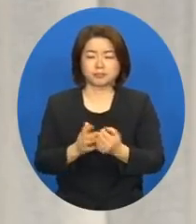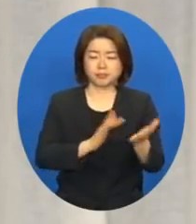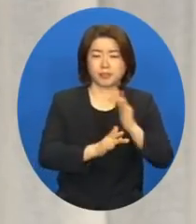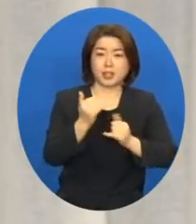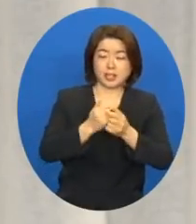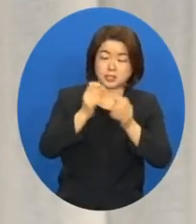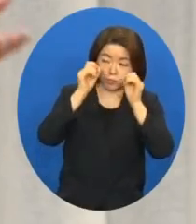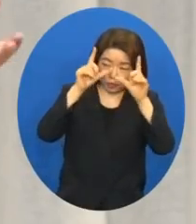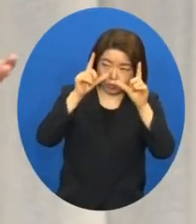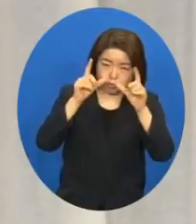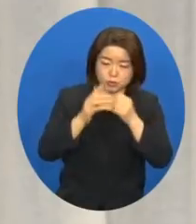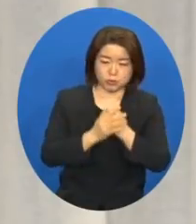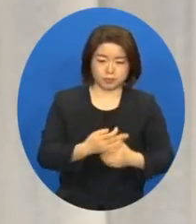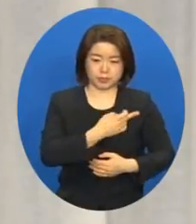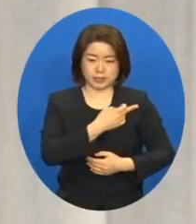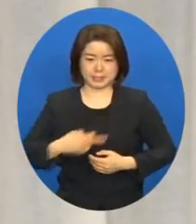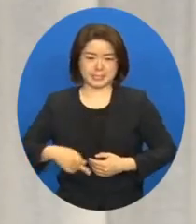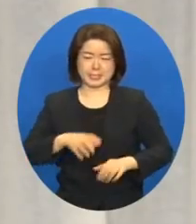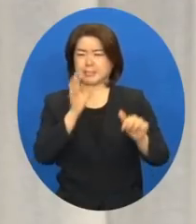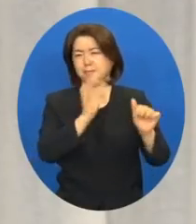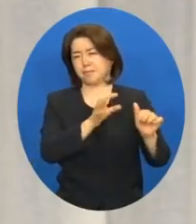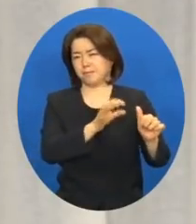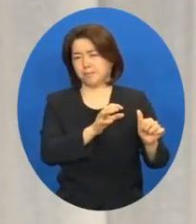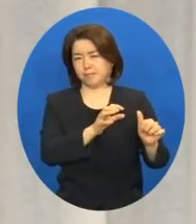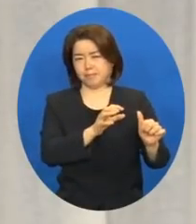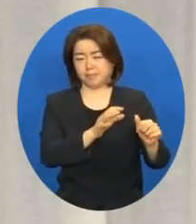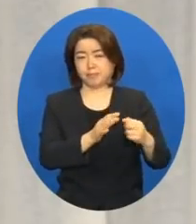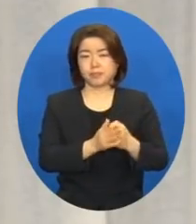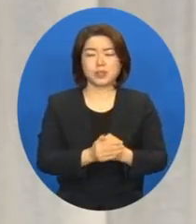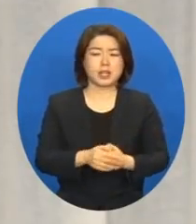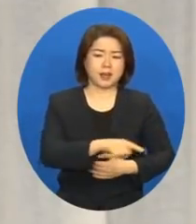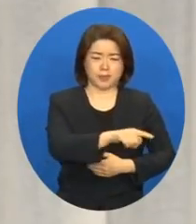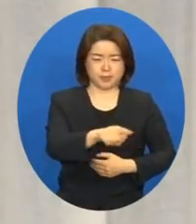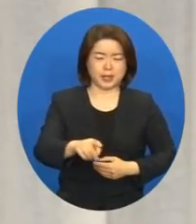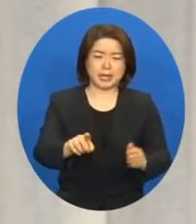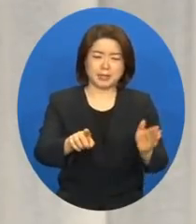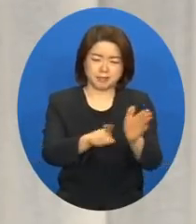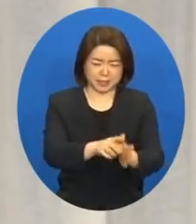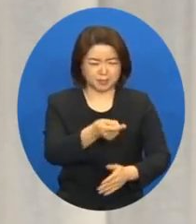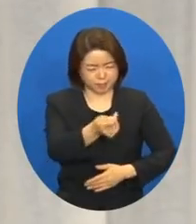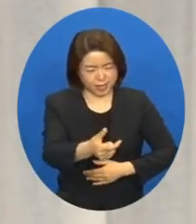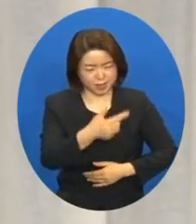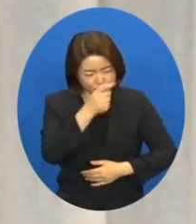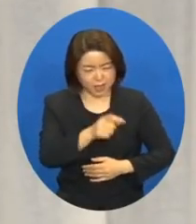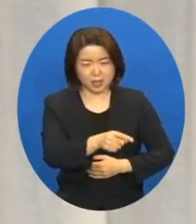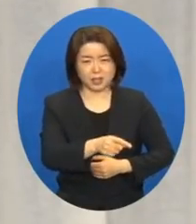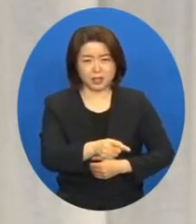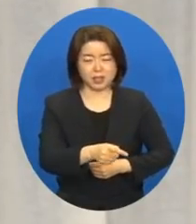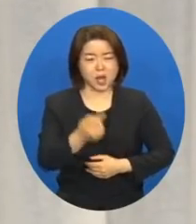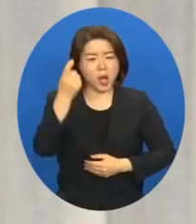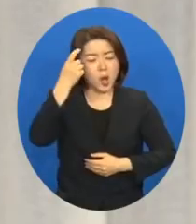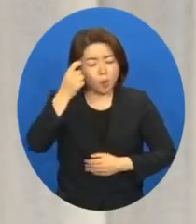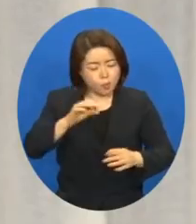일어나셔서 그 제자들을 꾸짖으셨잖아요. 믿음이 적은 자들아 왜